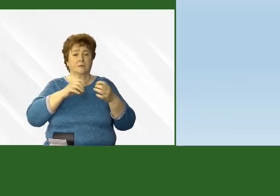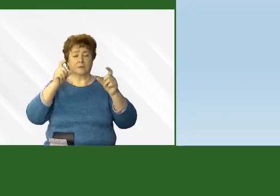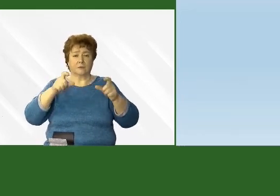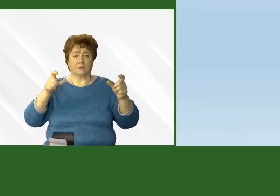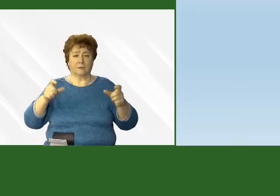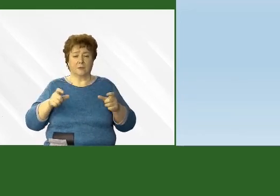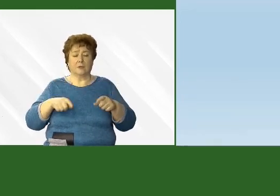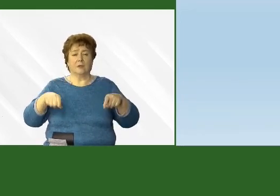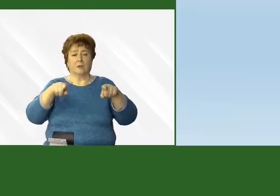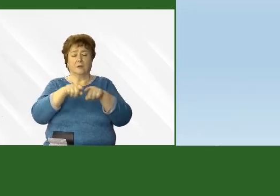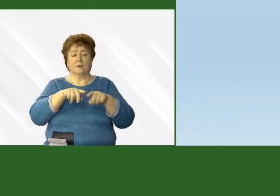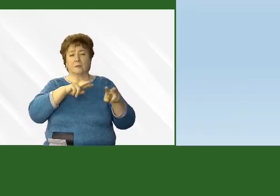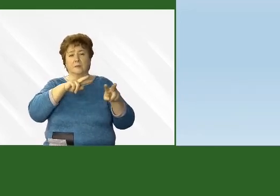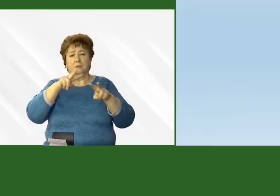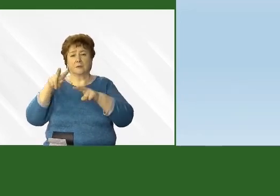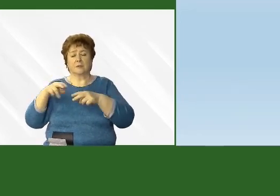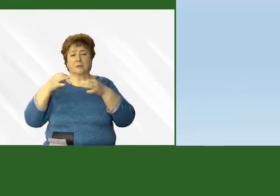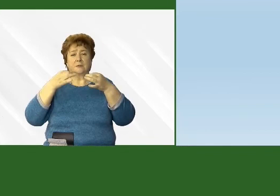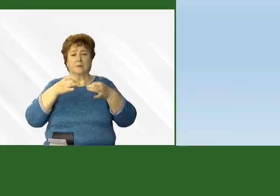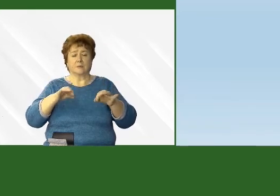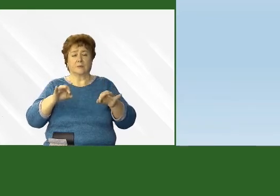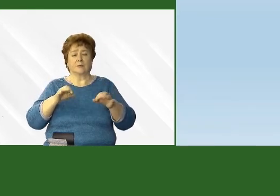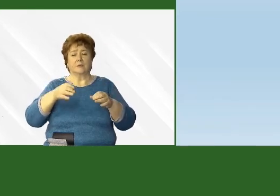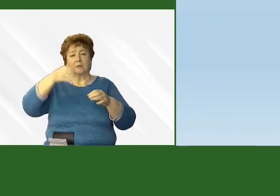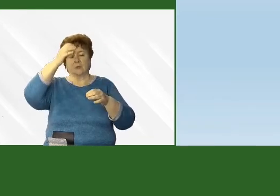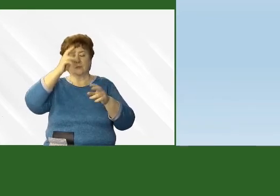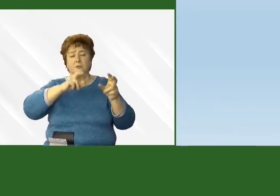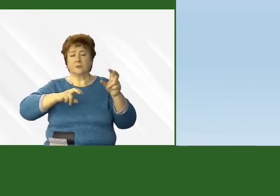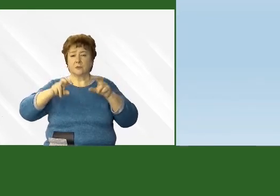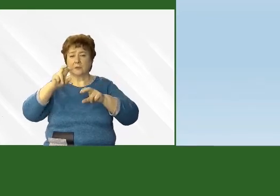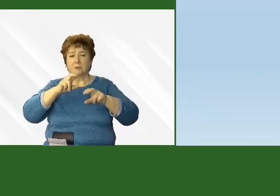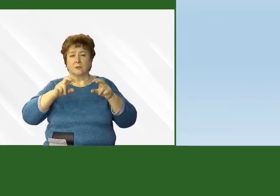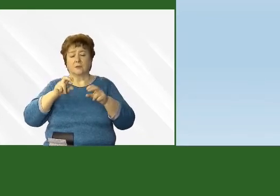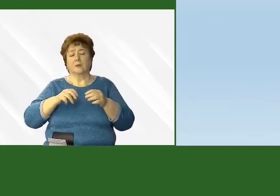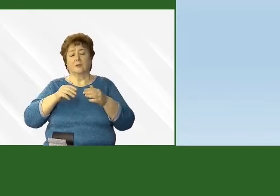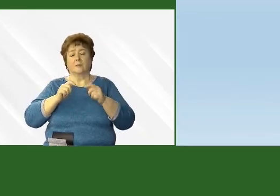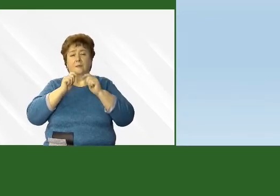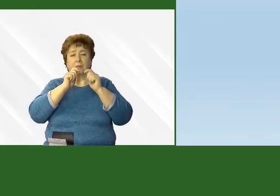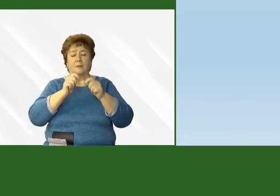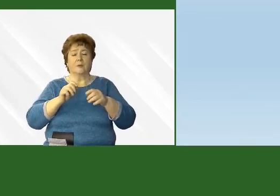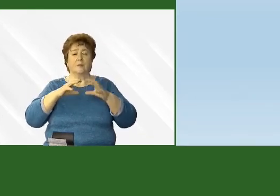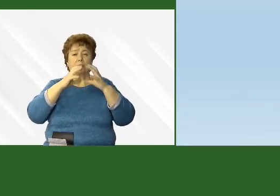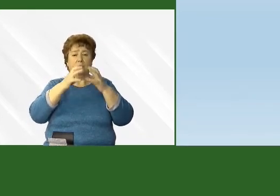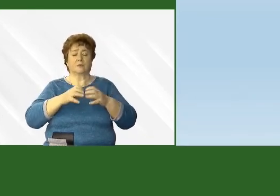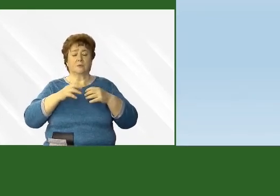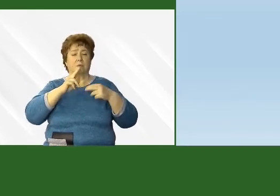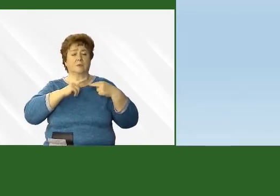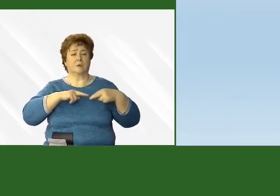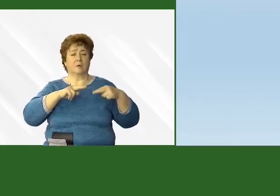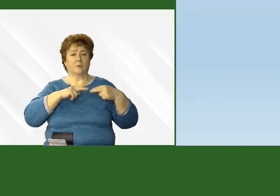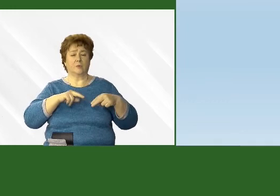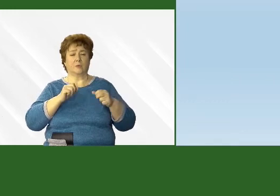человечества. Также предусматривается свобода научных исследований и поощряется международное